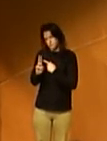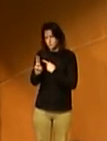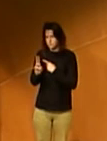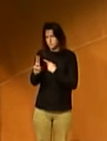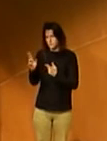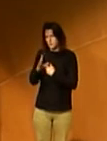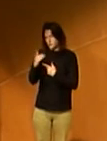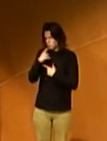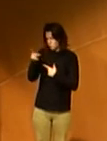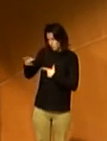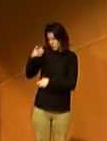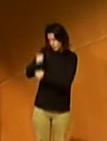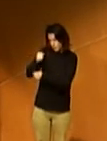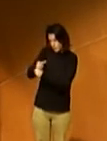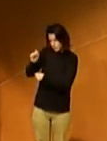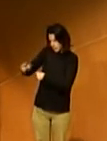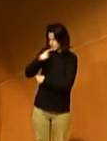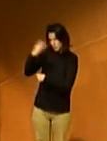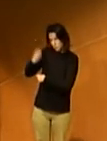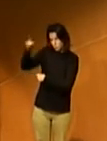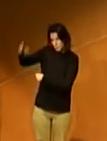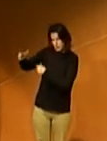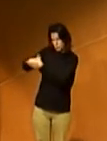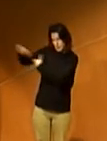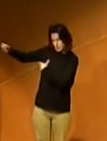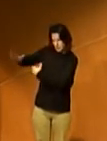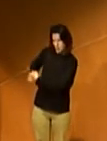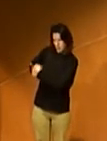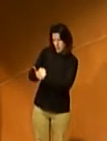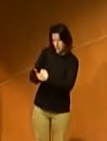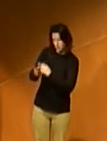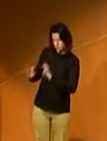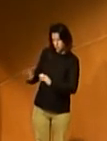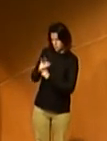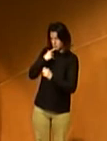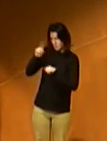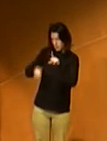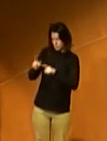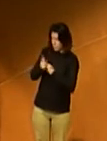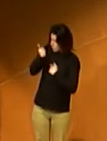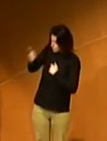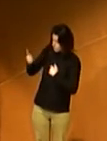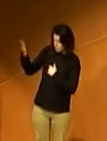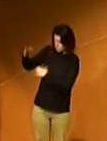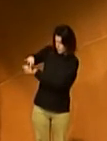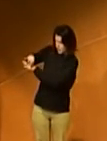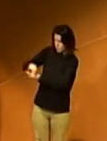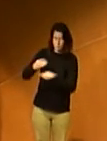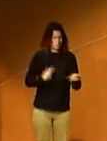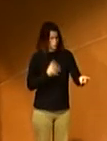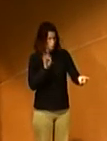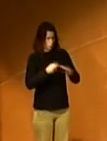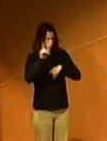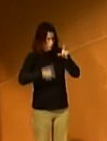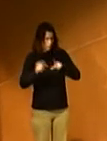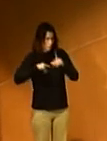de tiers, plus d'aide, plus oui. pour être soi-même accompagné. Pour voilà, c'est ça. Accompagner. De formation qu'on n'a pas